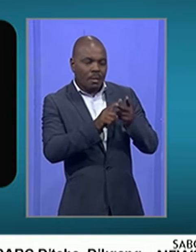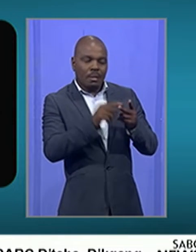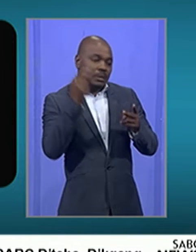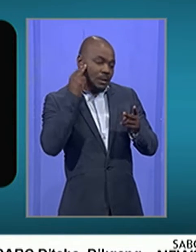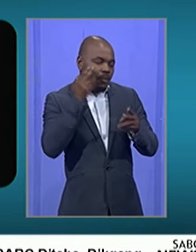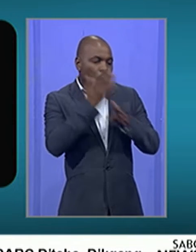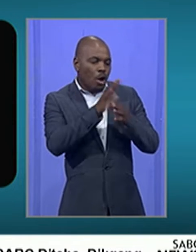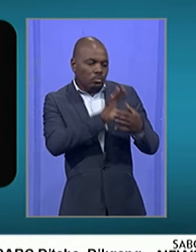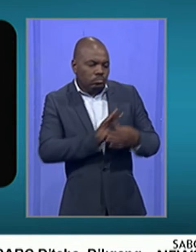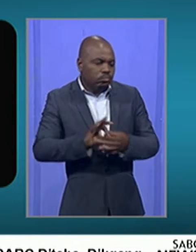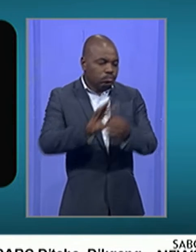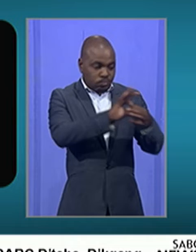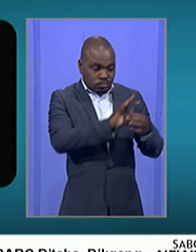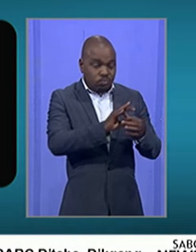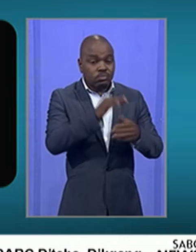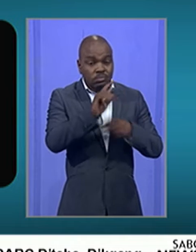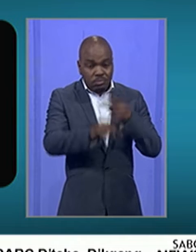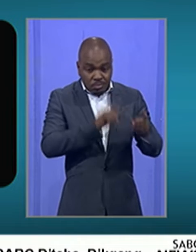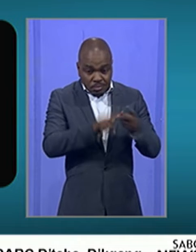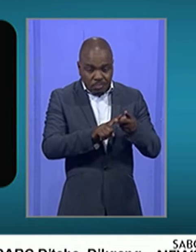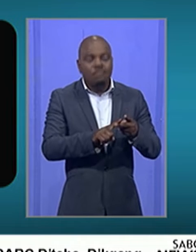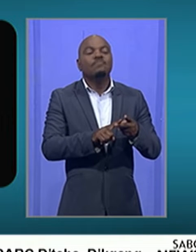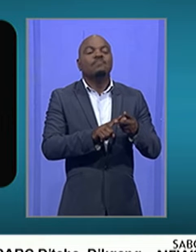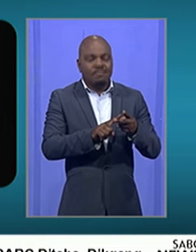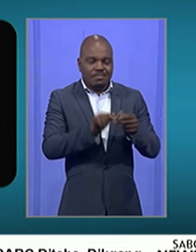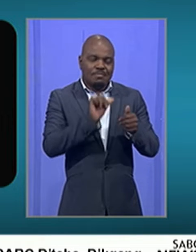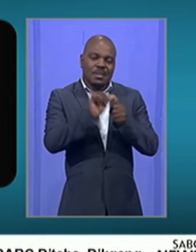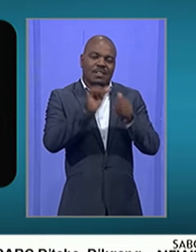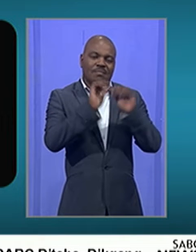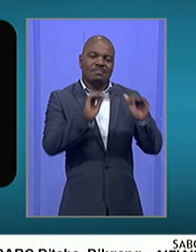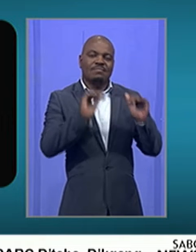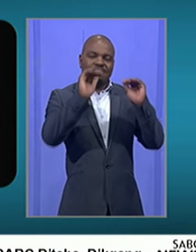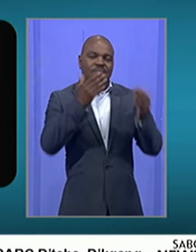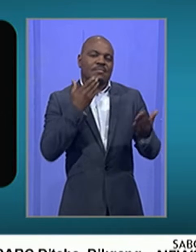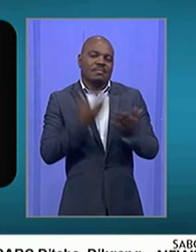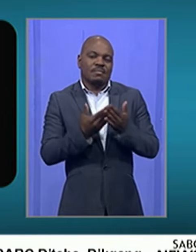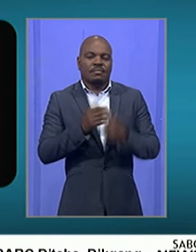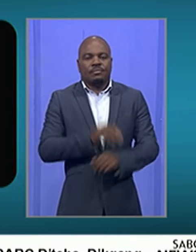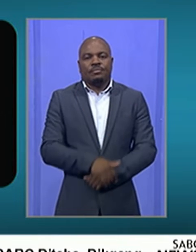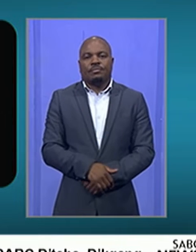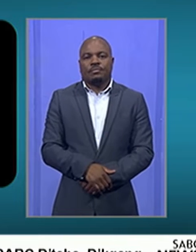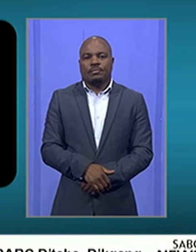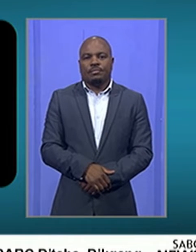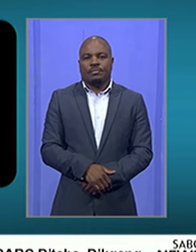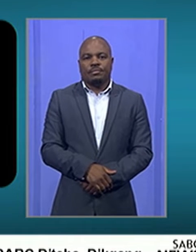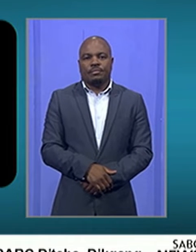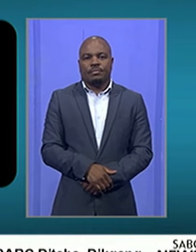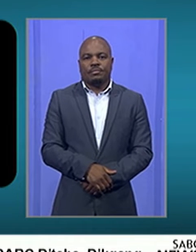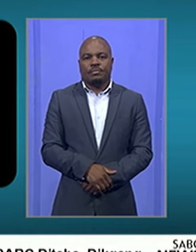kwa mme ka go dira bjalo ke bona go tla ba le diphetogo tša maemo a godimo.